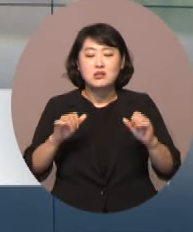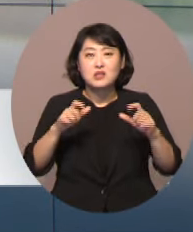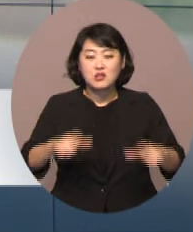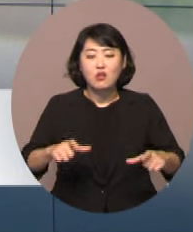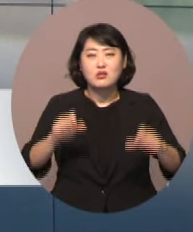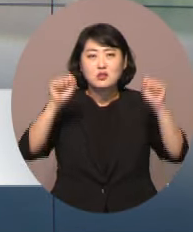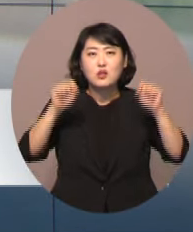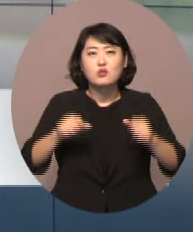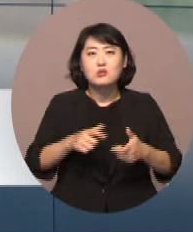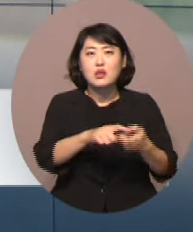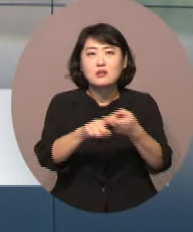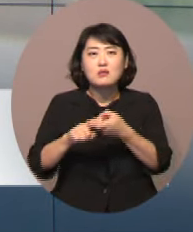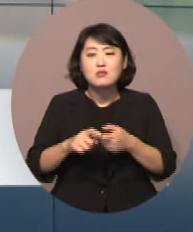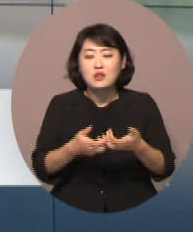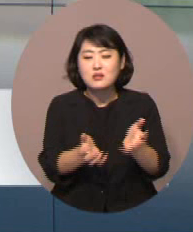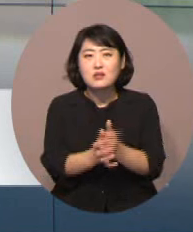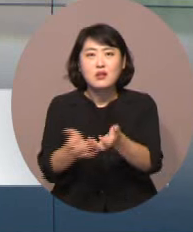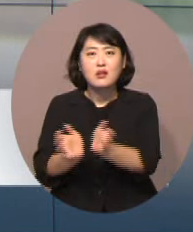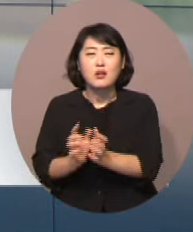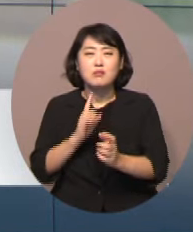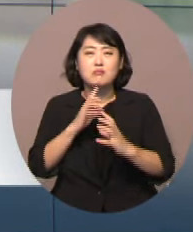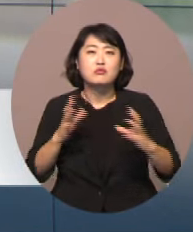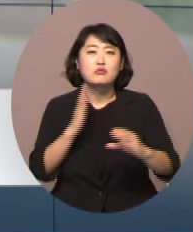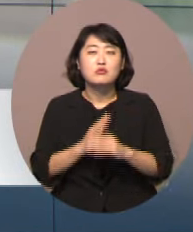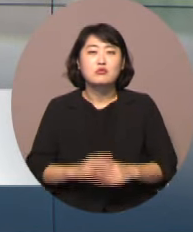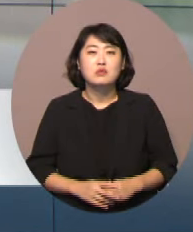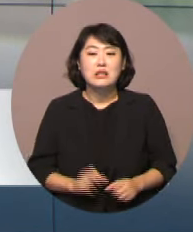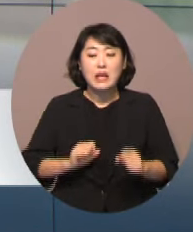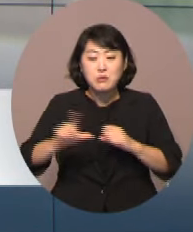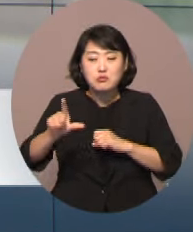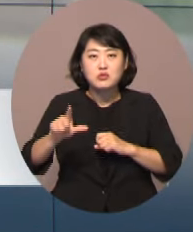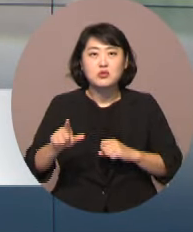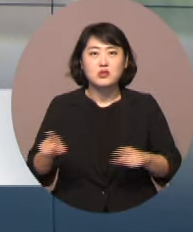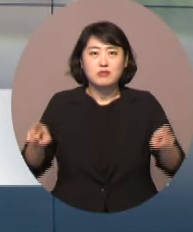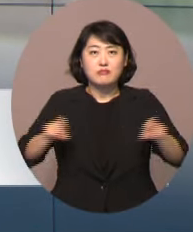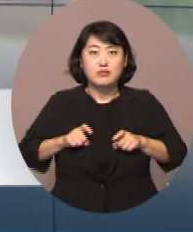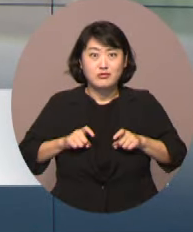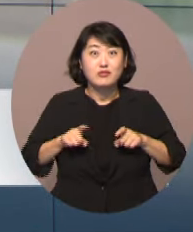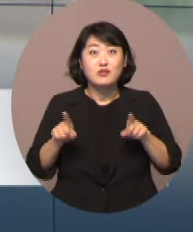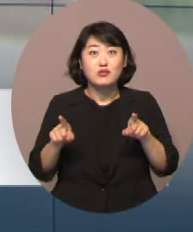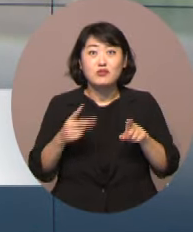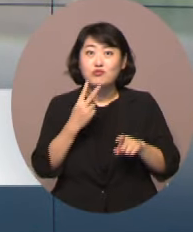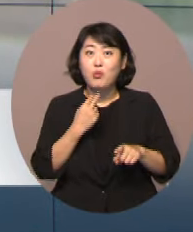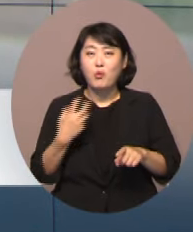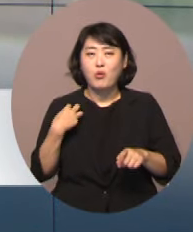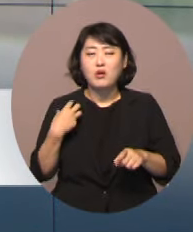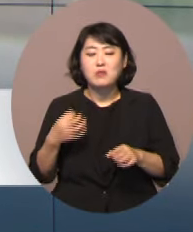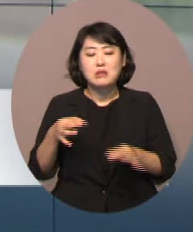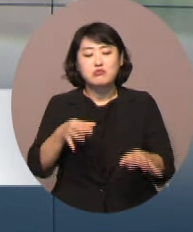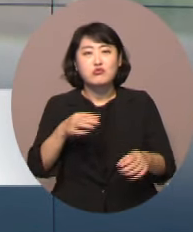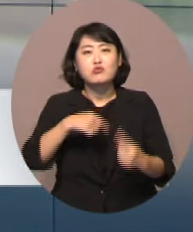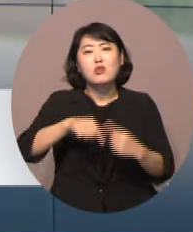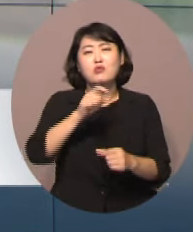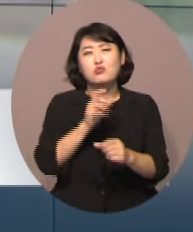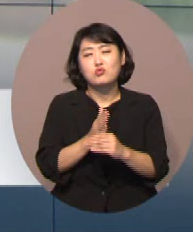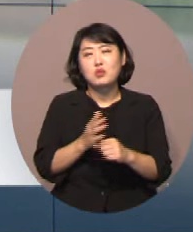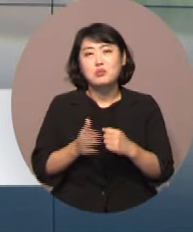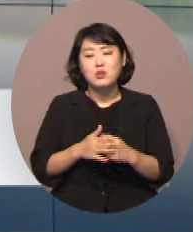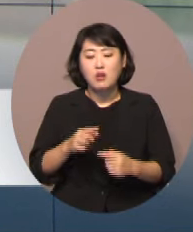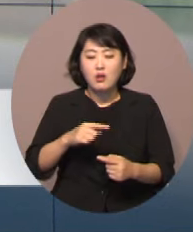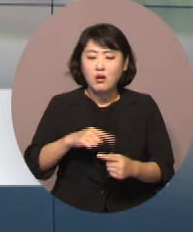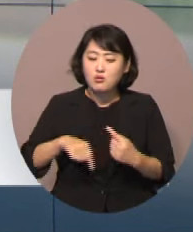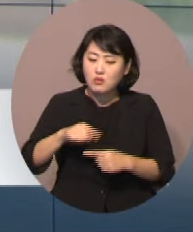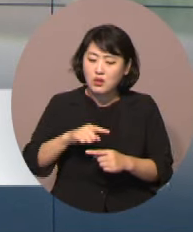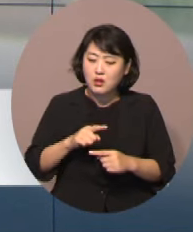있습니다 체육 단체 대부분이 회장의 기부금으로 운영이 되는데 법적 분쟁이 불거지면서 단체마다 운영난으로